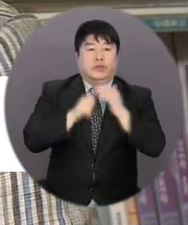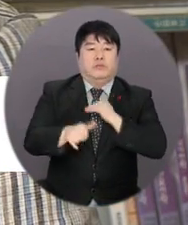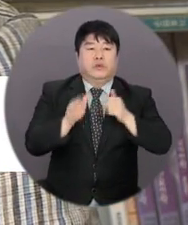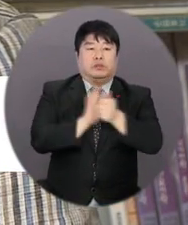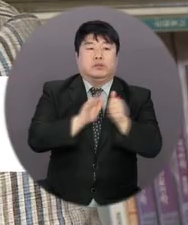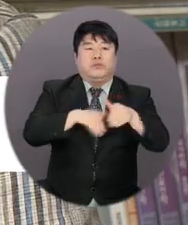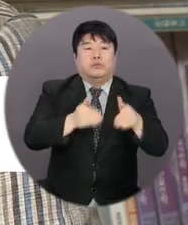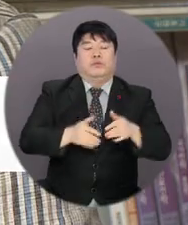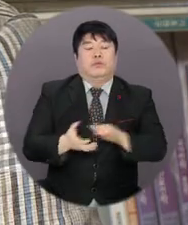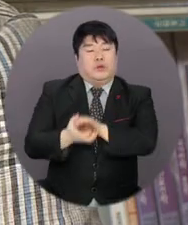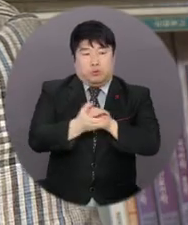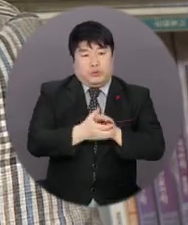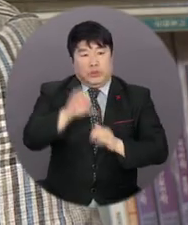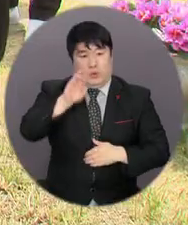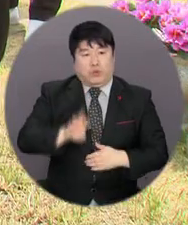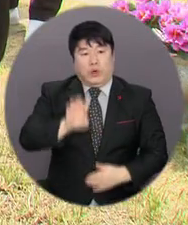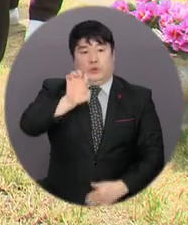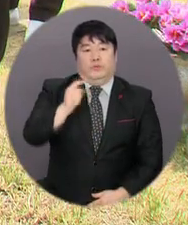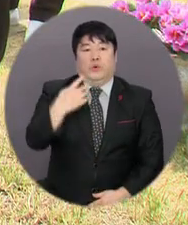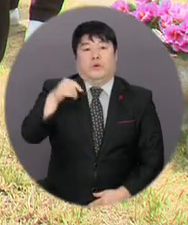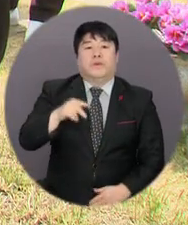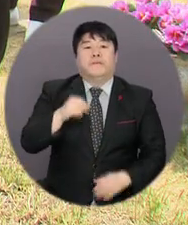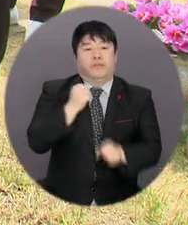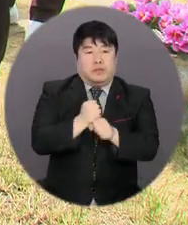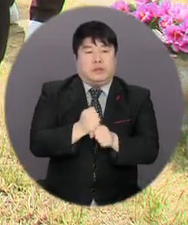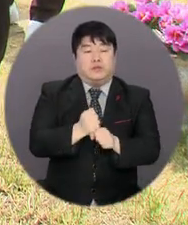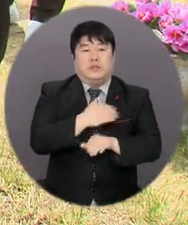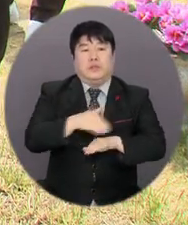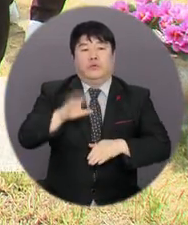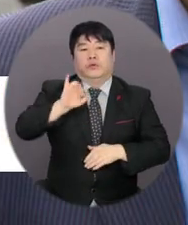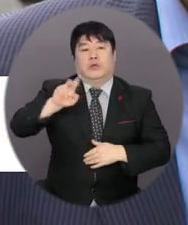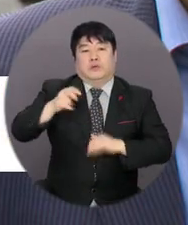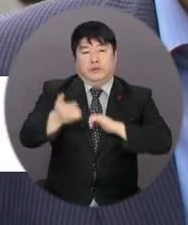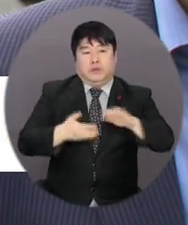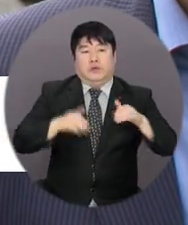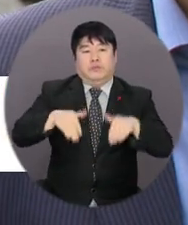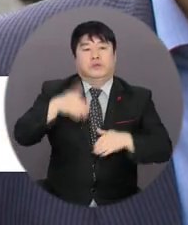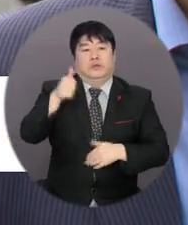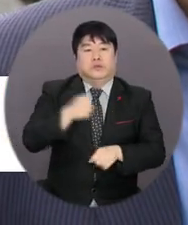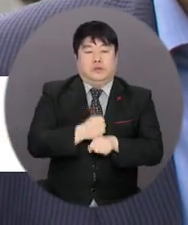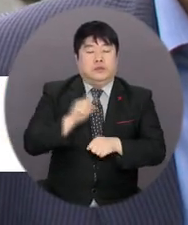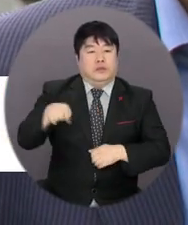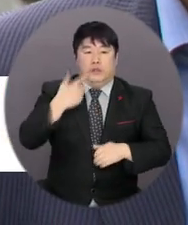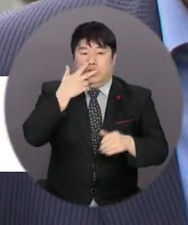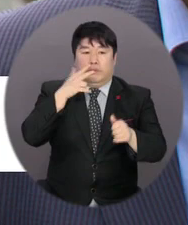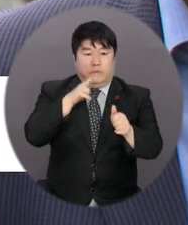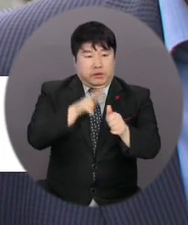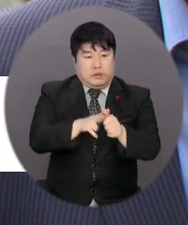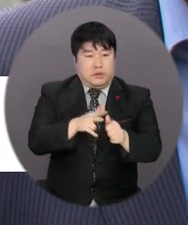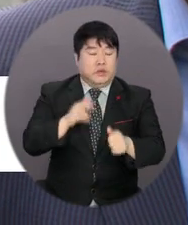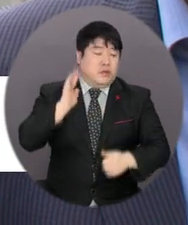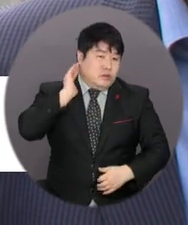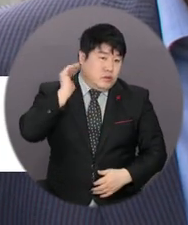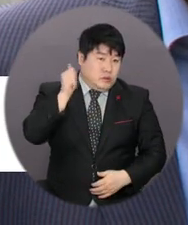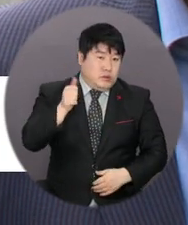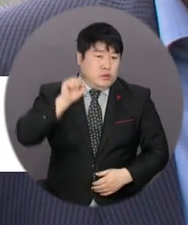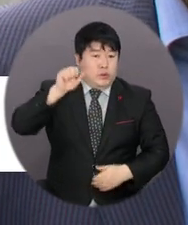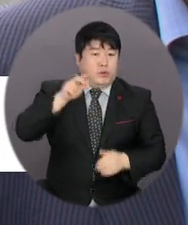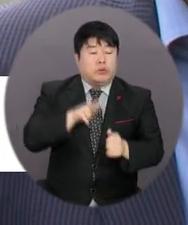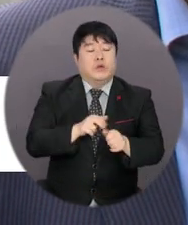우정 광주 포럼을 발족할 예정이고 임 전 비서실장 역시 차기 대선에 도전장을 일 가능성이 높아서